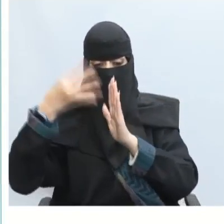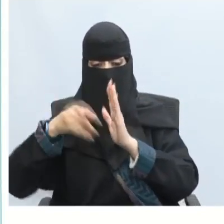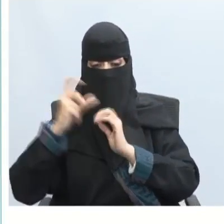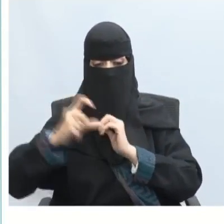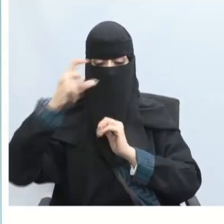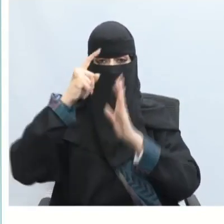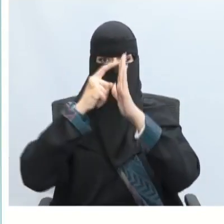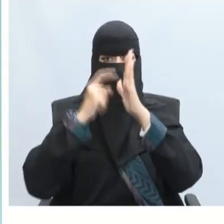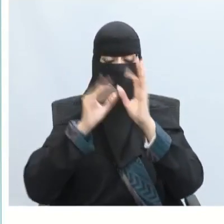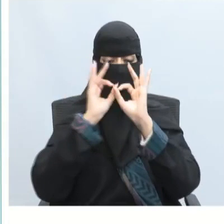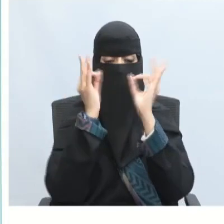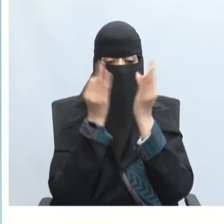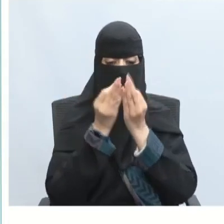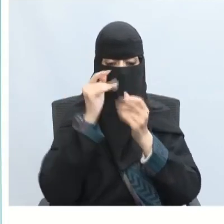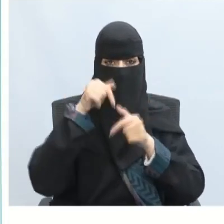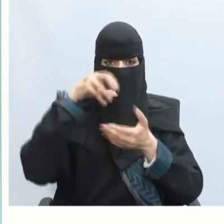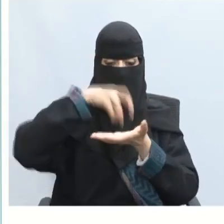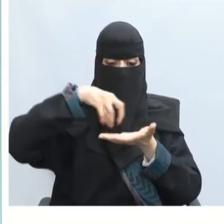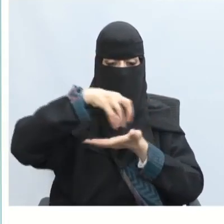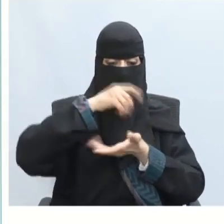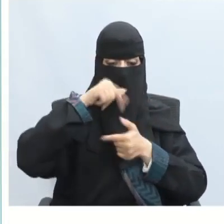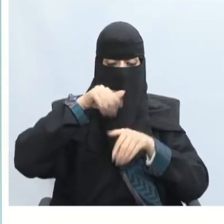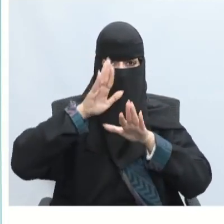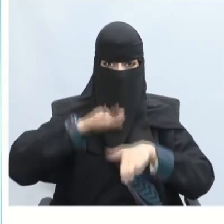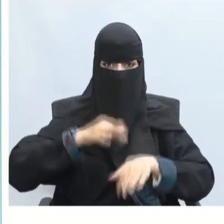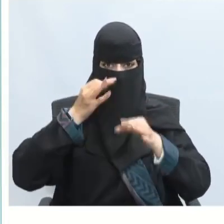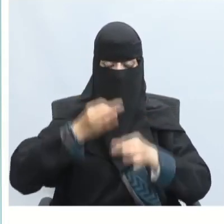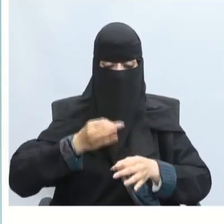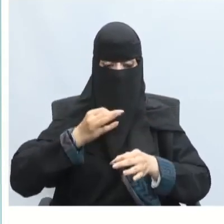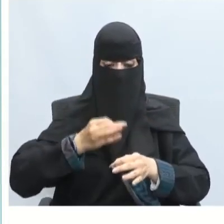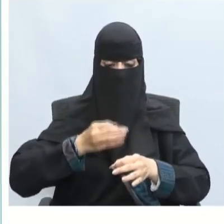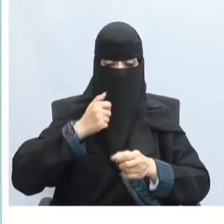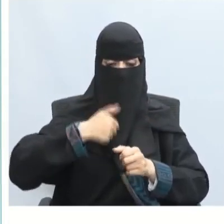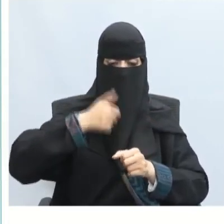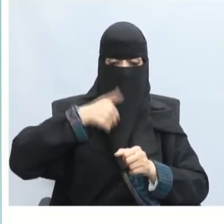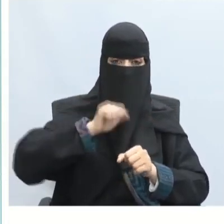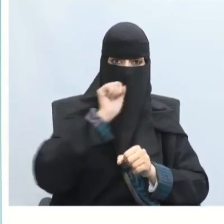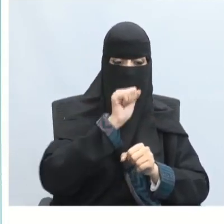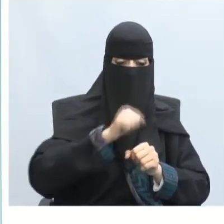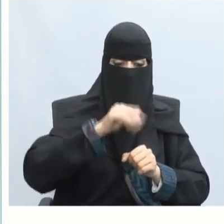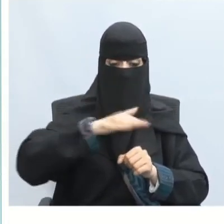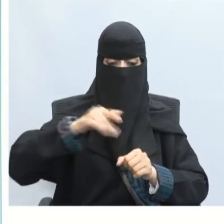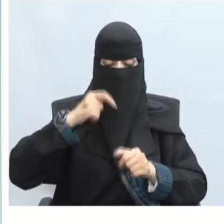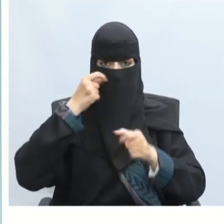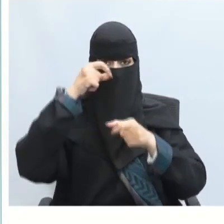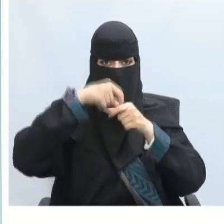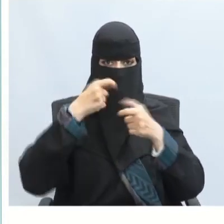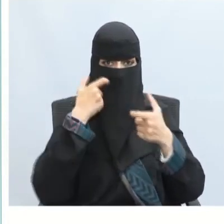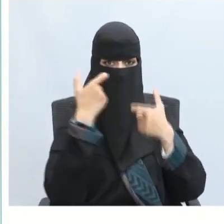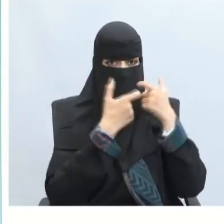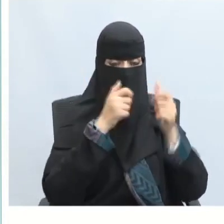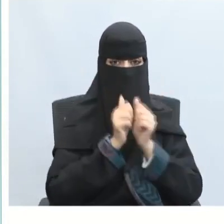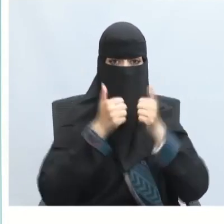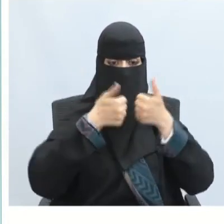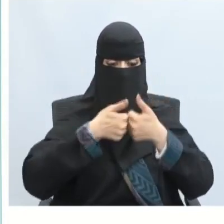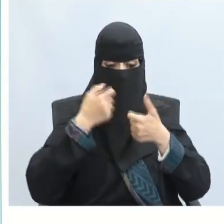الاسلاميه والانظمه الاجتماعيه والدوليه كذلك تاكيد حق الطفل في الرعايه الاسريه